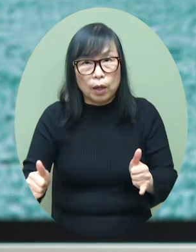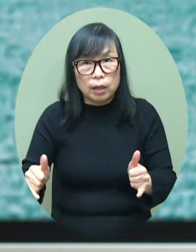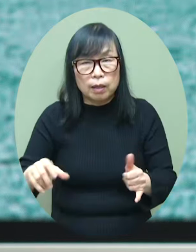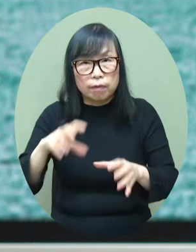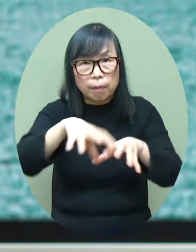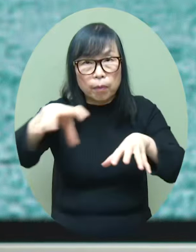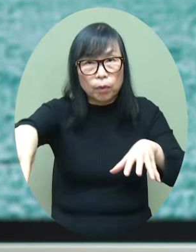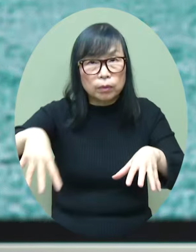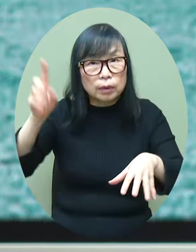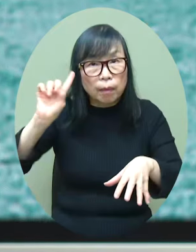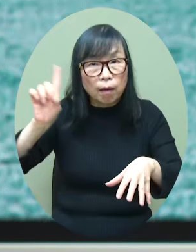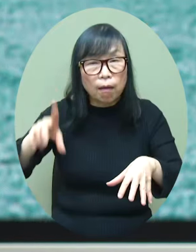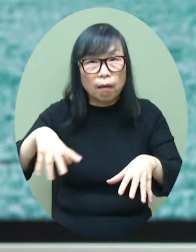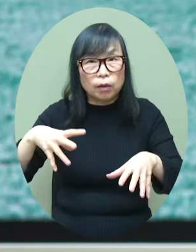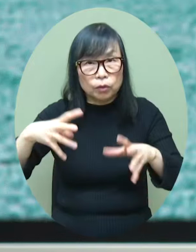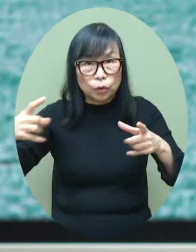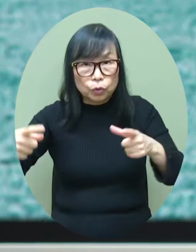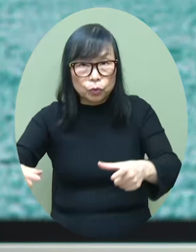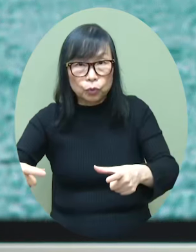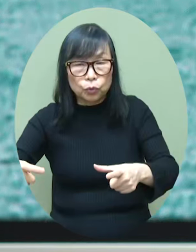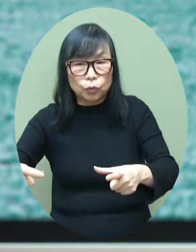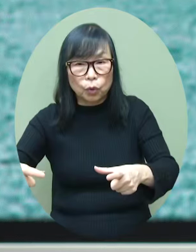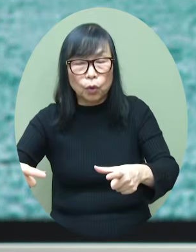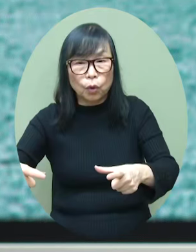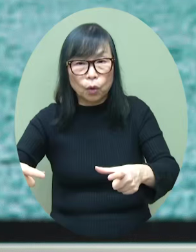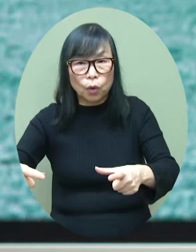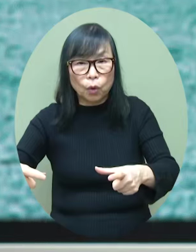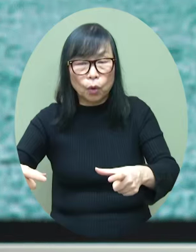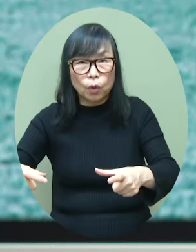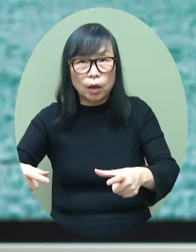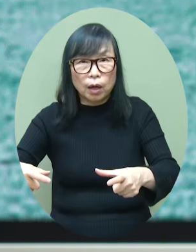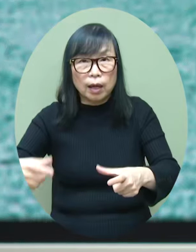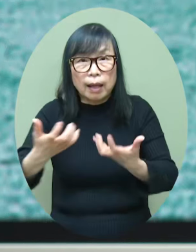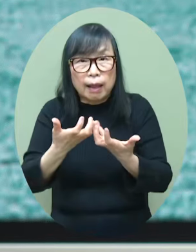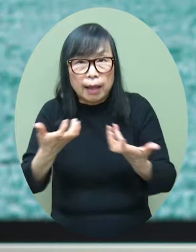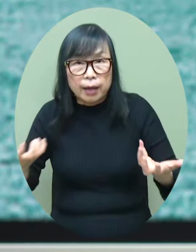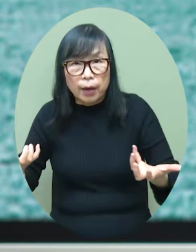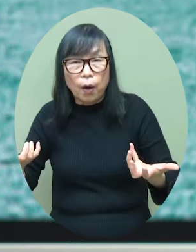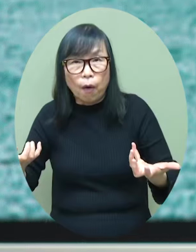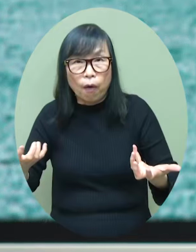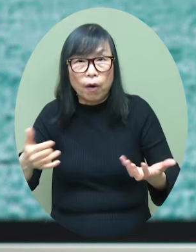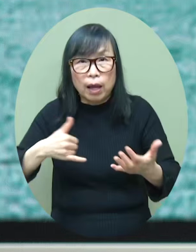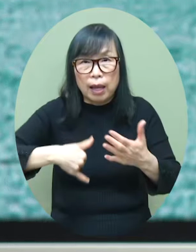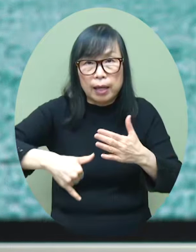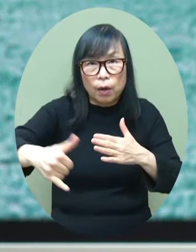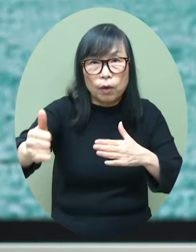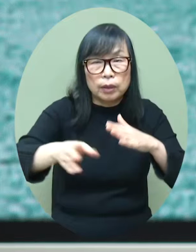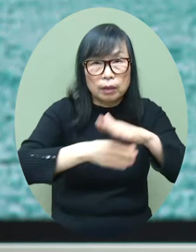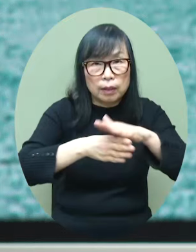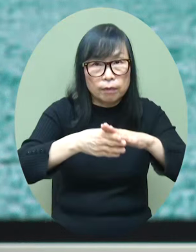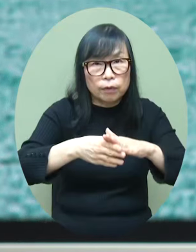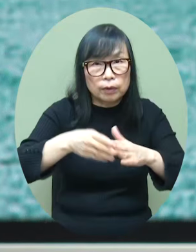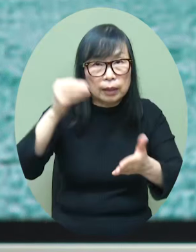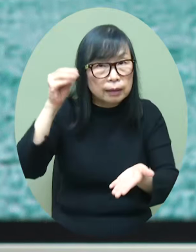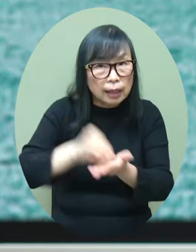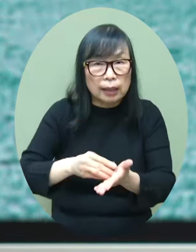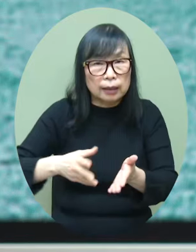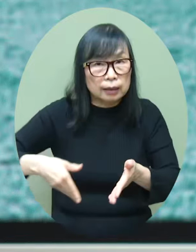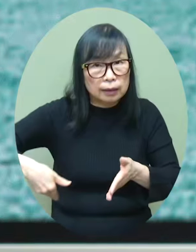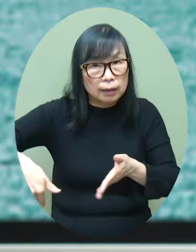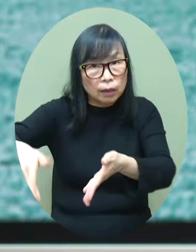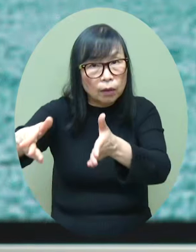佢哋嗰堆圓台其實係咪都係離開鋪頭嘅必經之路，定還是係即係個同嗰